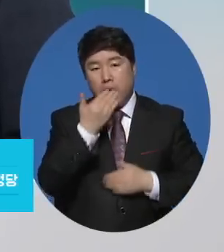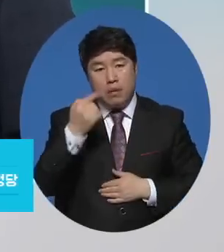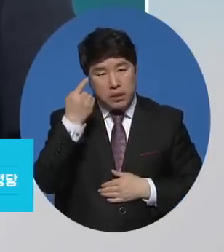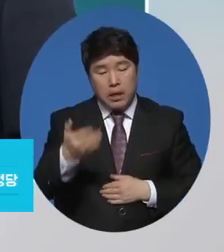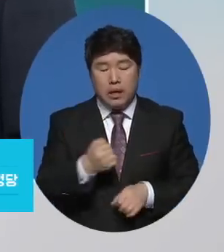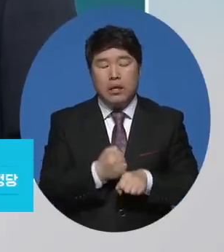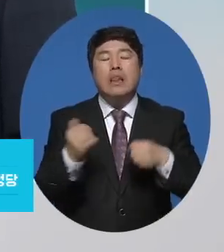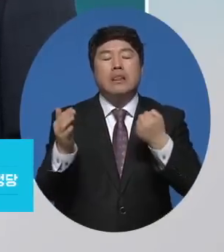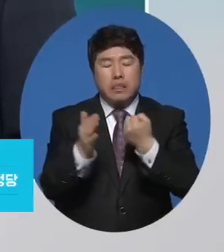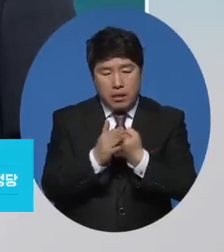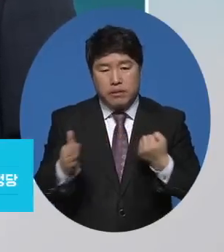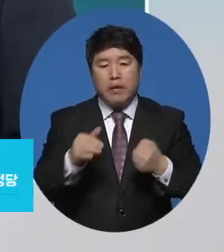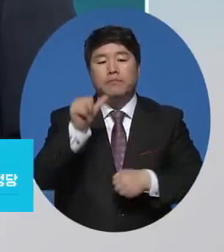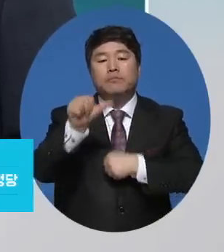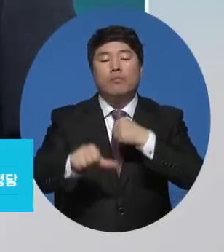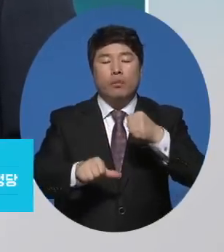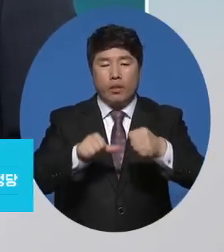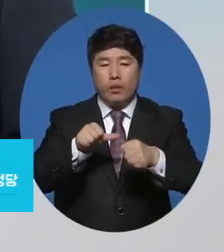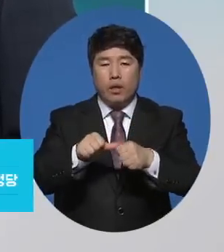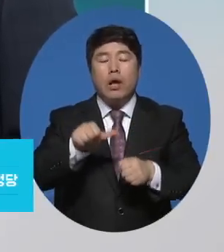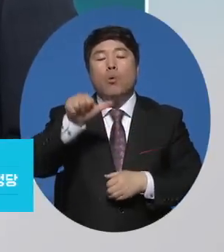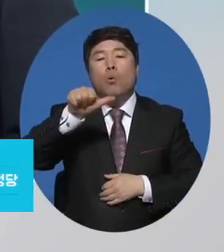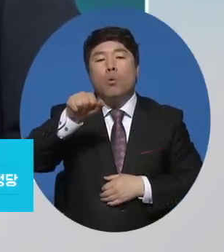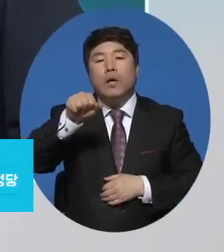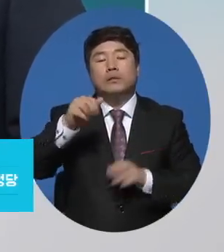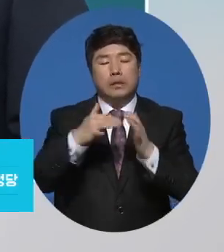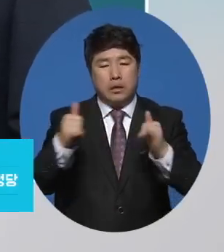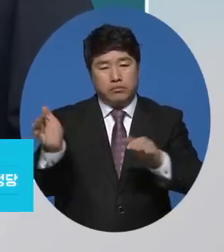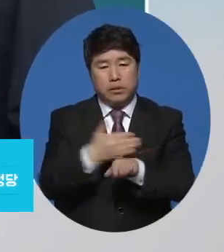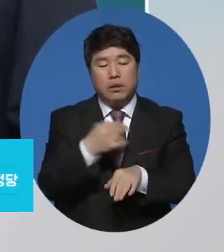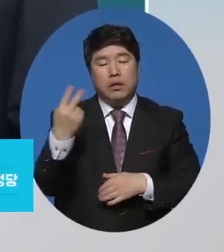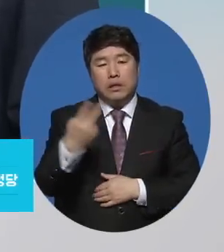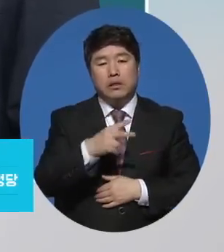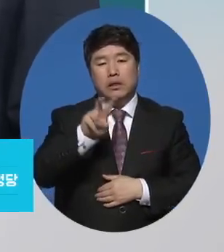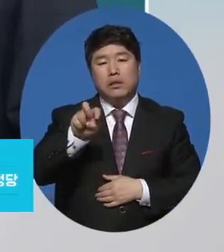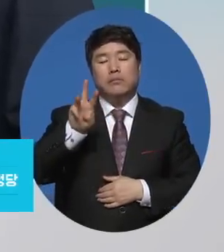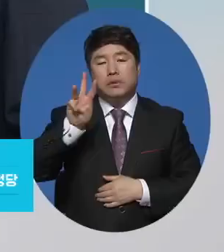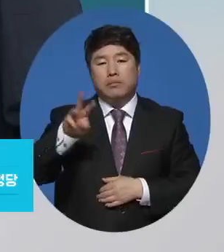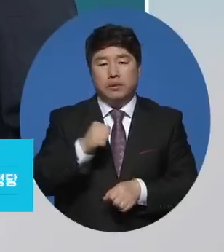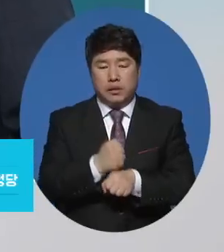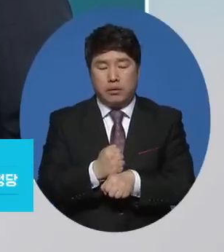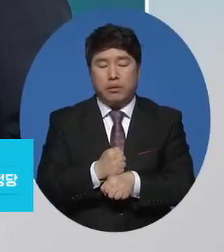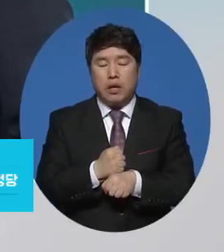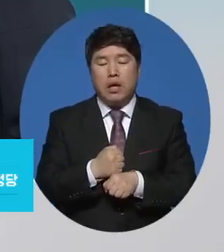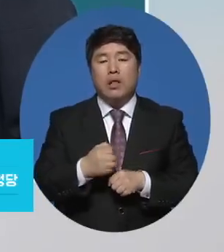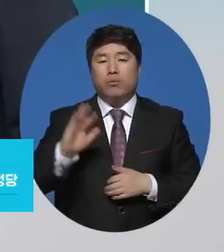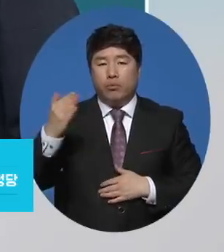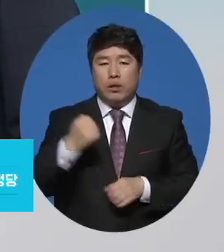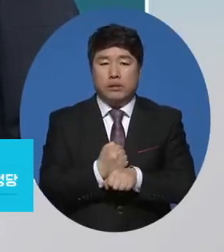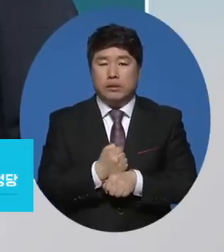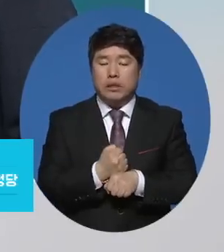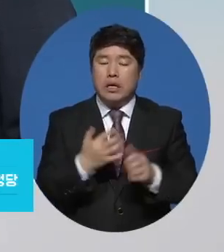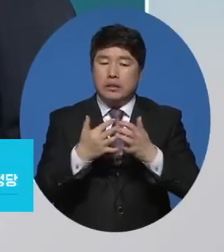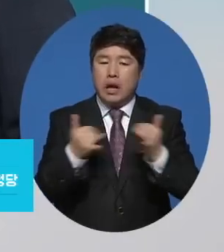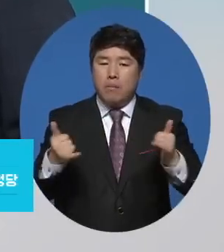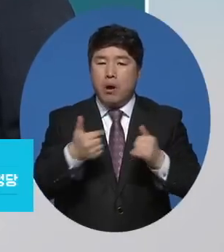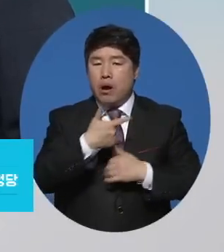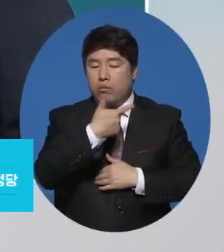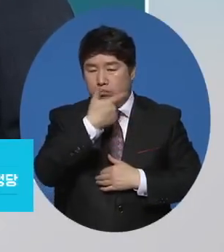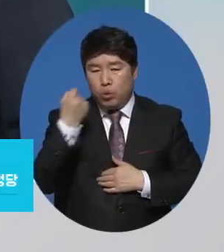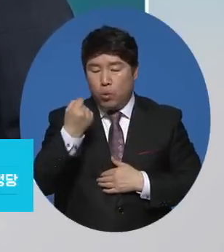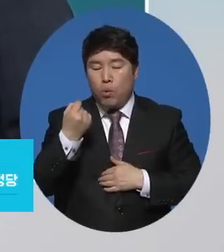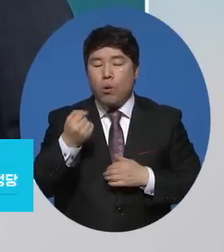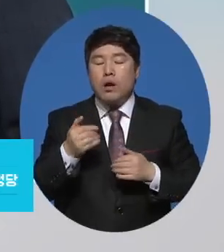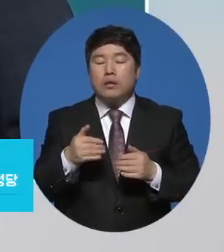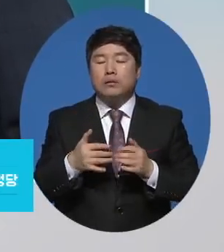말씀 5년 그 5만 명부터 2023년 도래하는 인구 절벽 때문에 생기는 인구